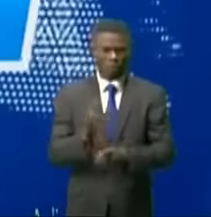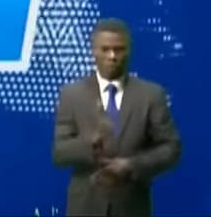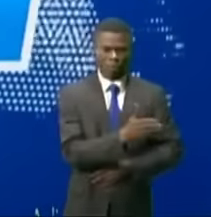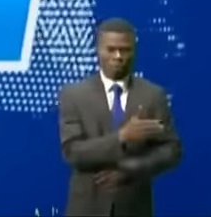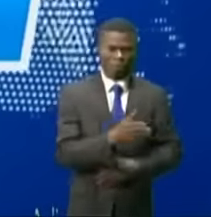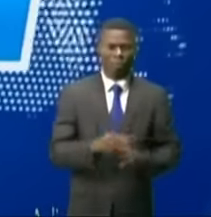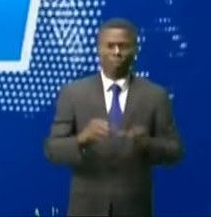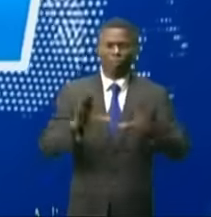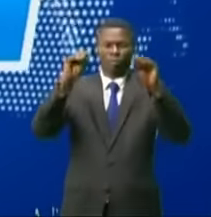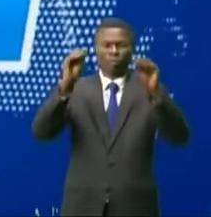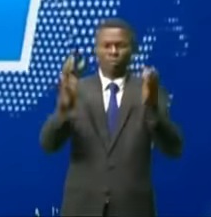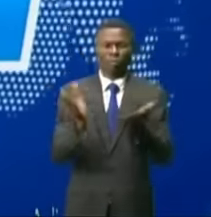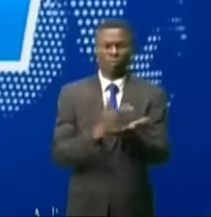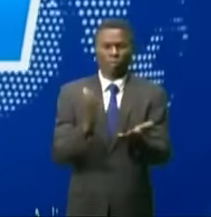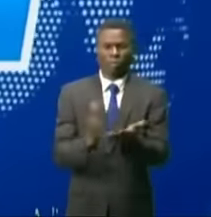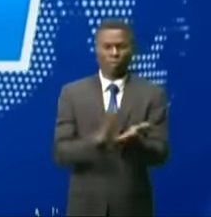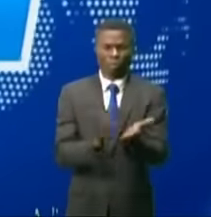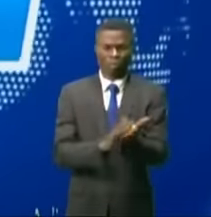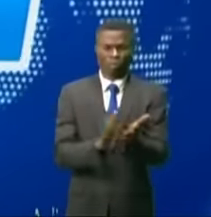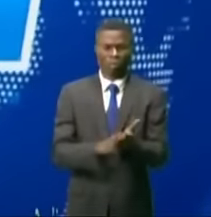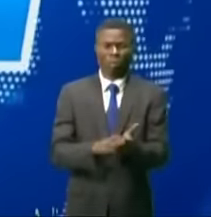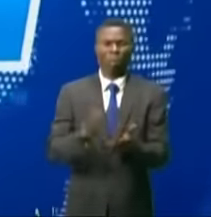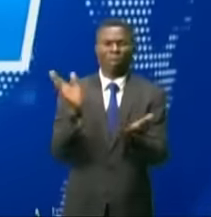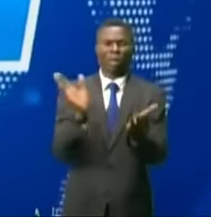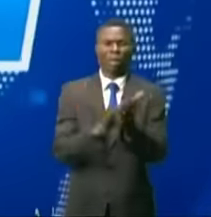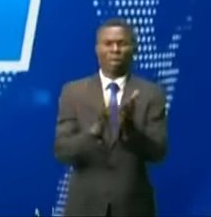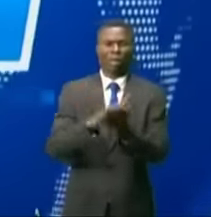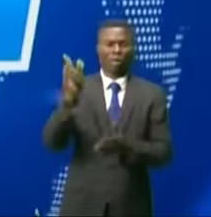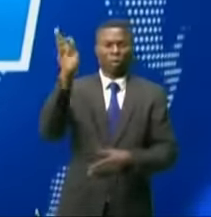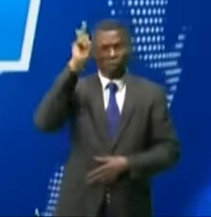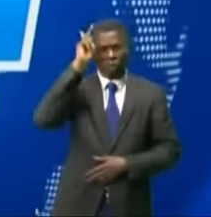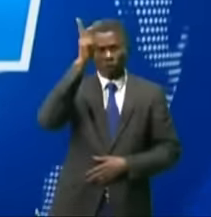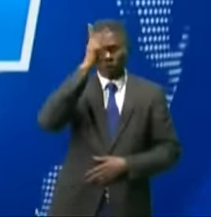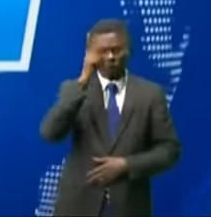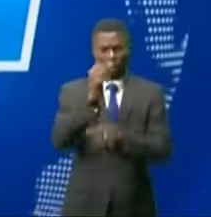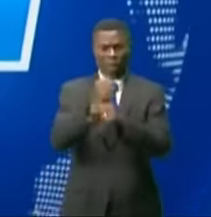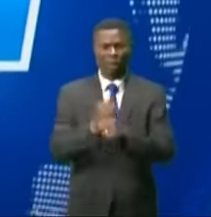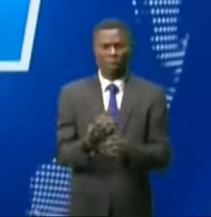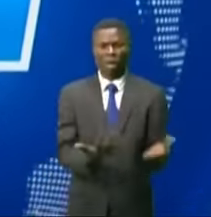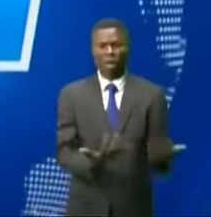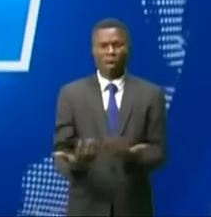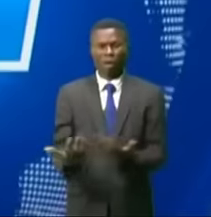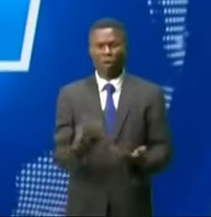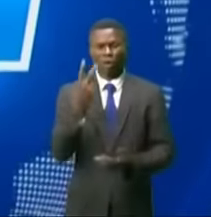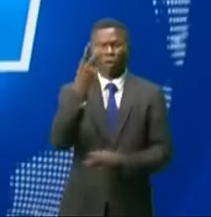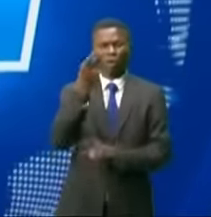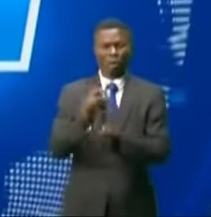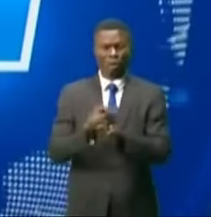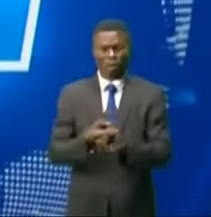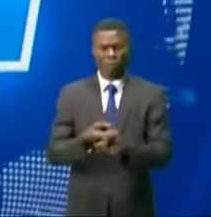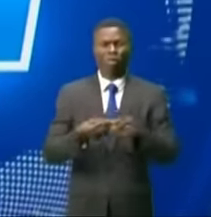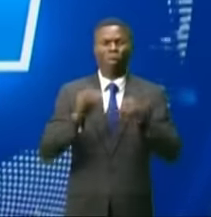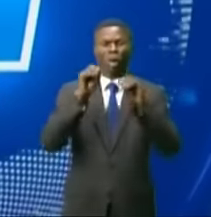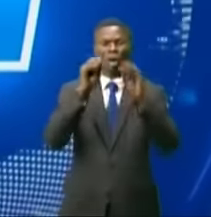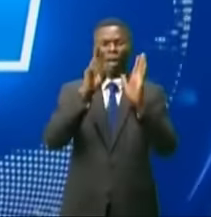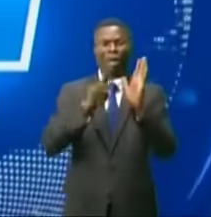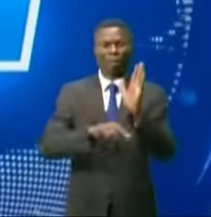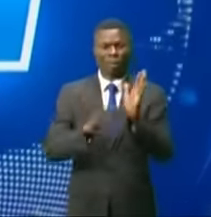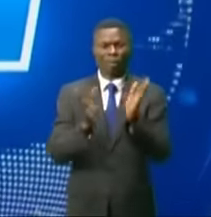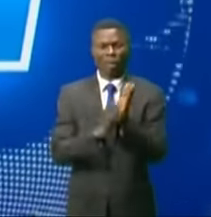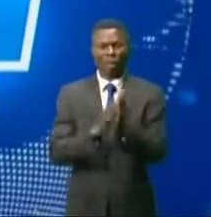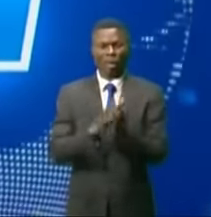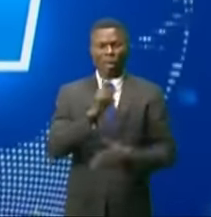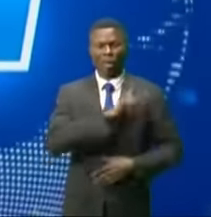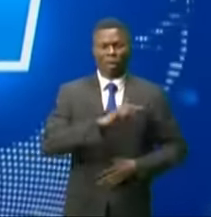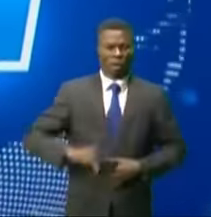La bibliothèque de l'Institut Zola de Kimbanté qui vient d'être informatisée après plus de 2 mois, le corps enseignant de cette école